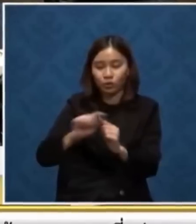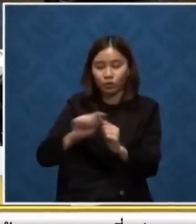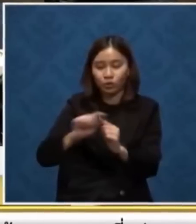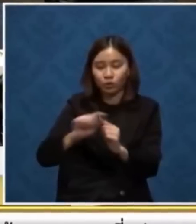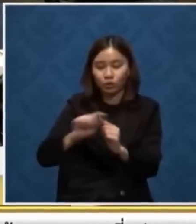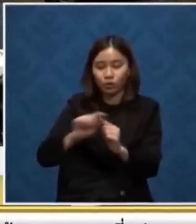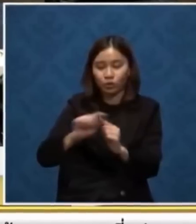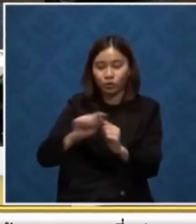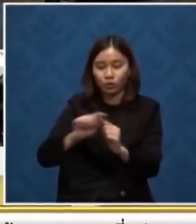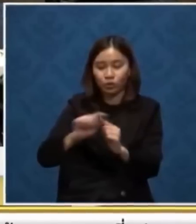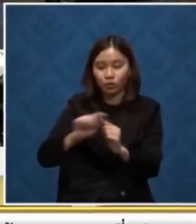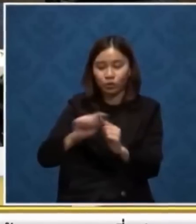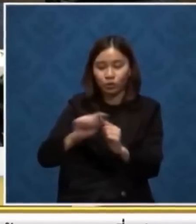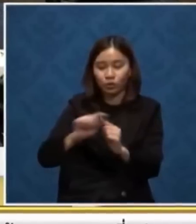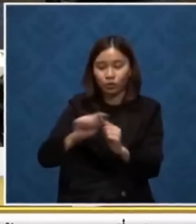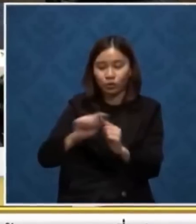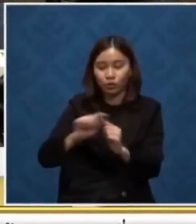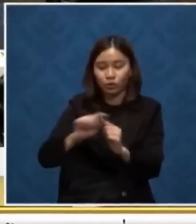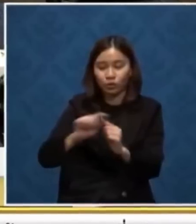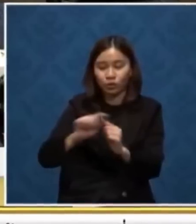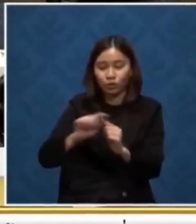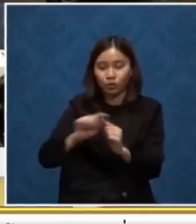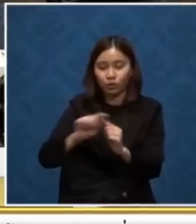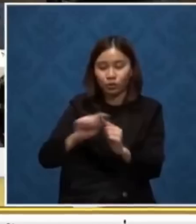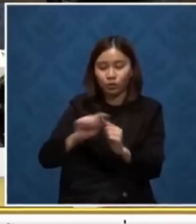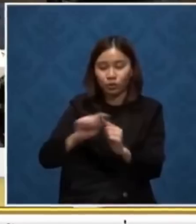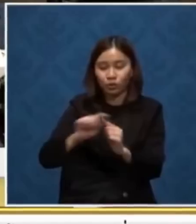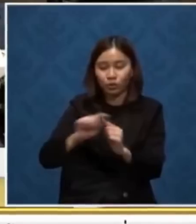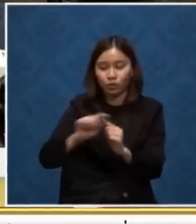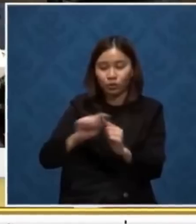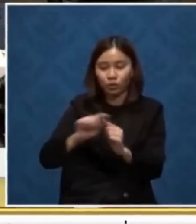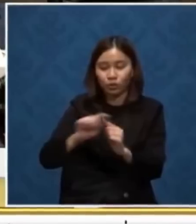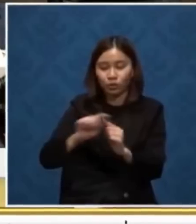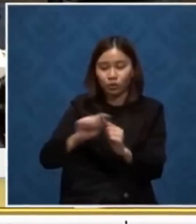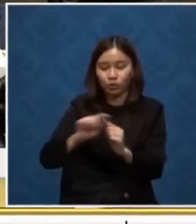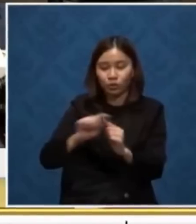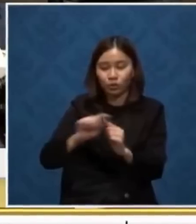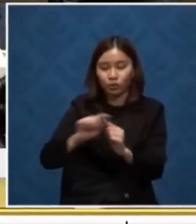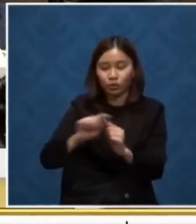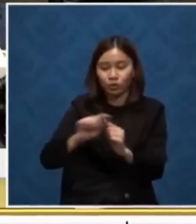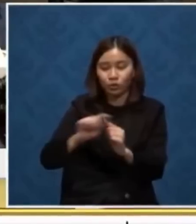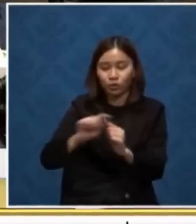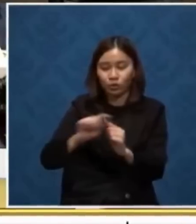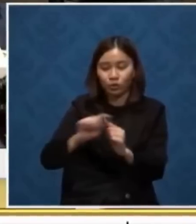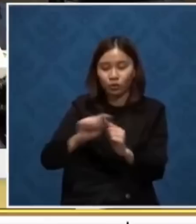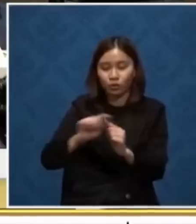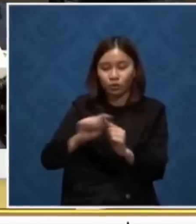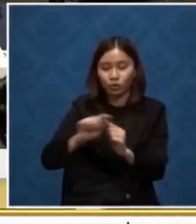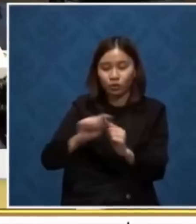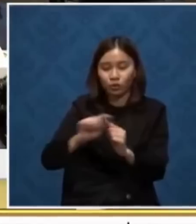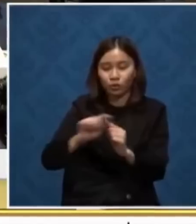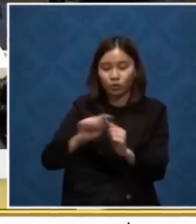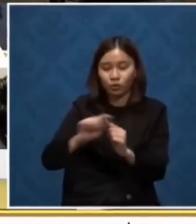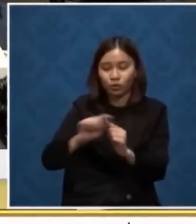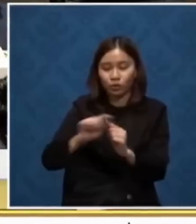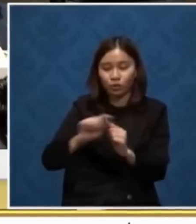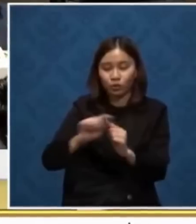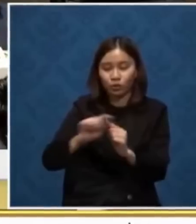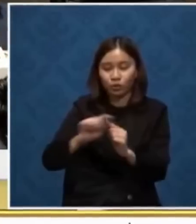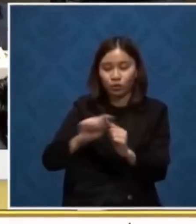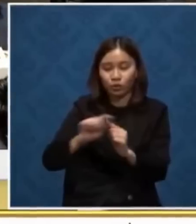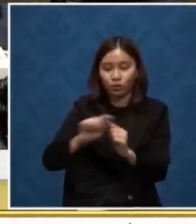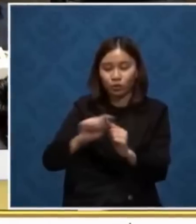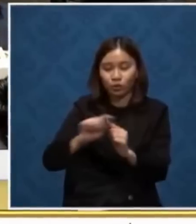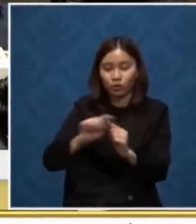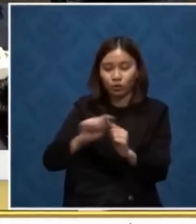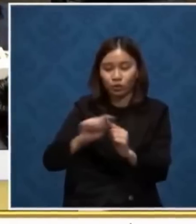อยู่แล้วนะครับว่าที่โซล่ารูฟท็อปภาคเอกชนไม่ประสบความสำเร็จก็คือราคารับซื้อไม่เป็นธรรมครับที่ในทุนเนี่ยมีแอด